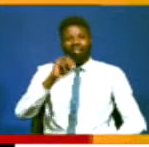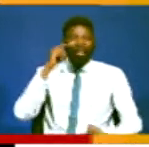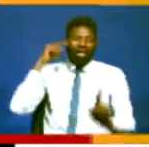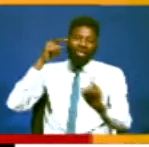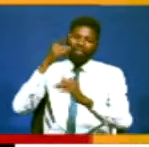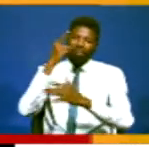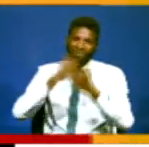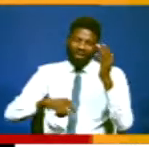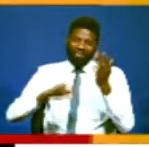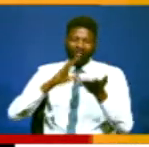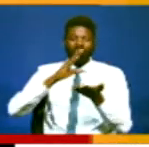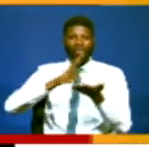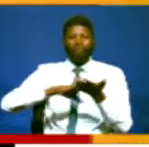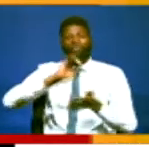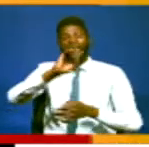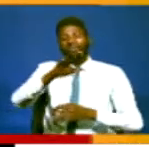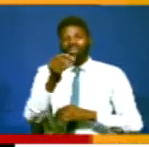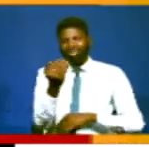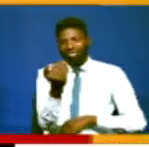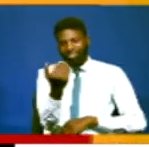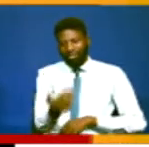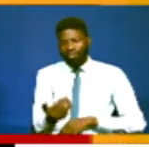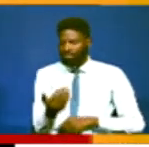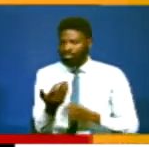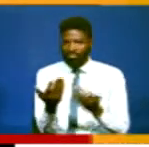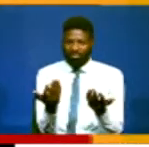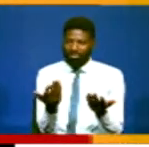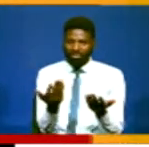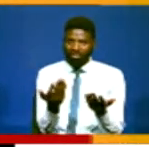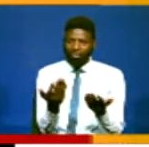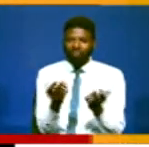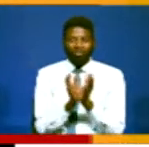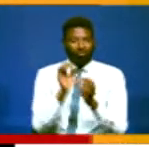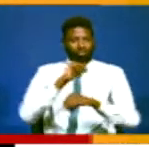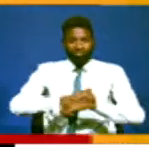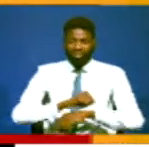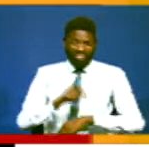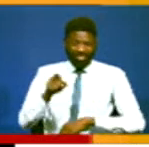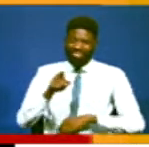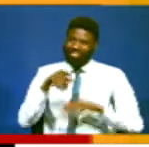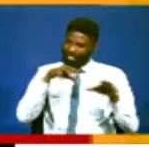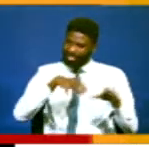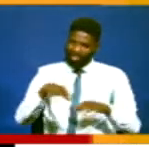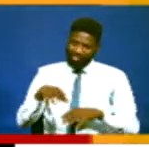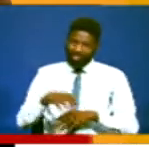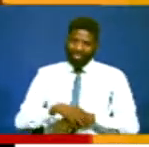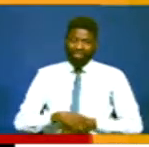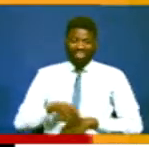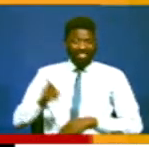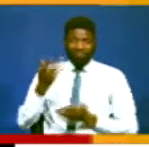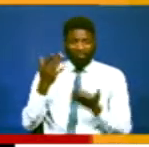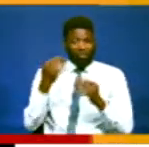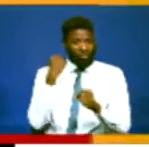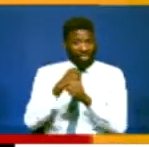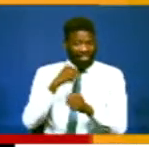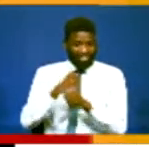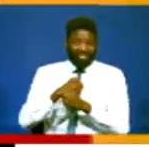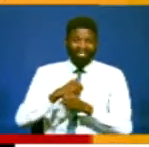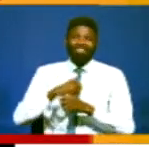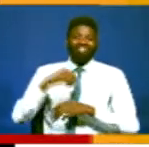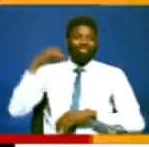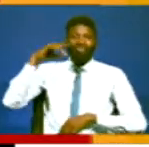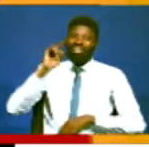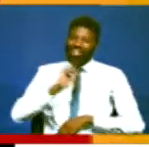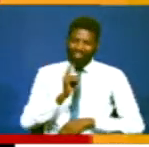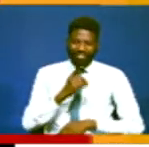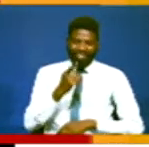itamjuzu hata kama anafinyanga viungu ajaribu. Mm-hmm. Tu alipe karo hapa. Mm-hmm. Kwa hivyo ni swala ambalo kwa mtazamo wangu serikali pia